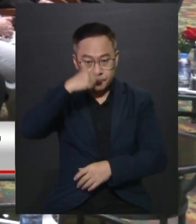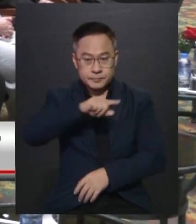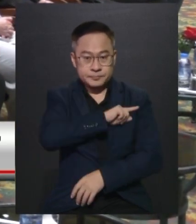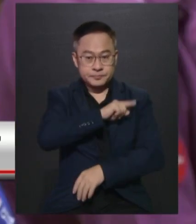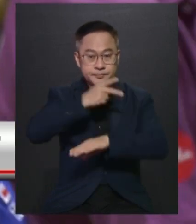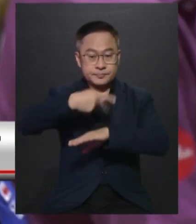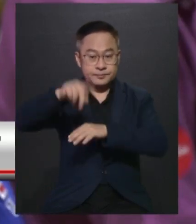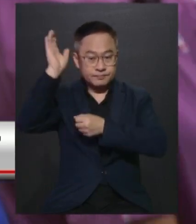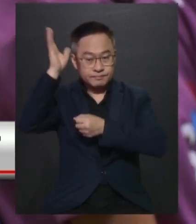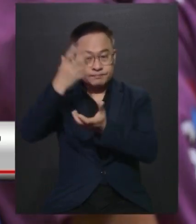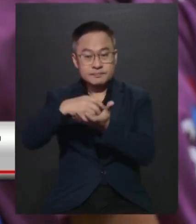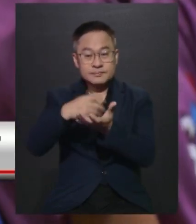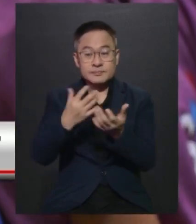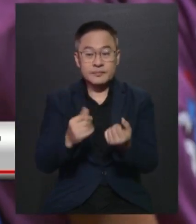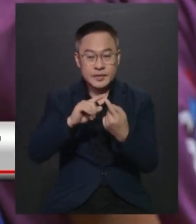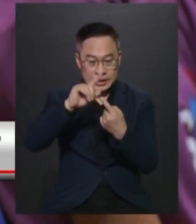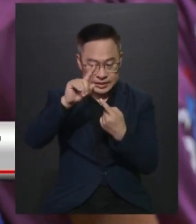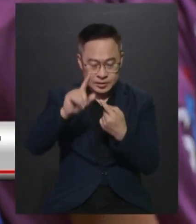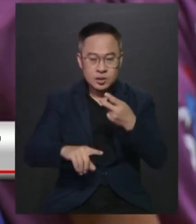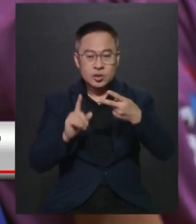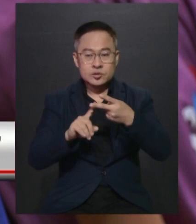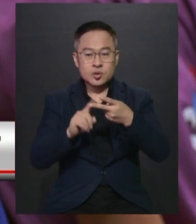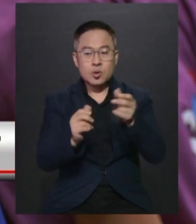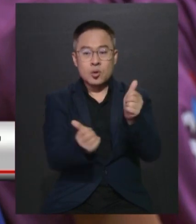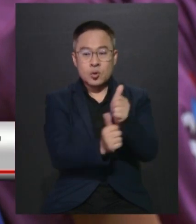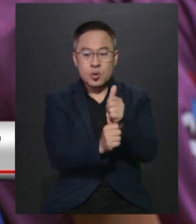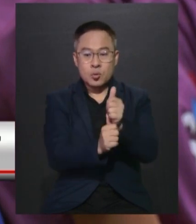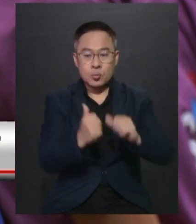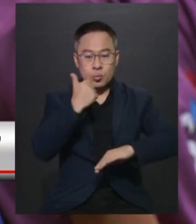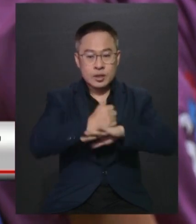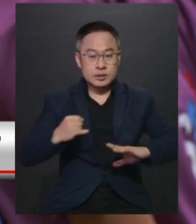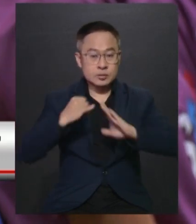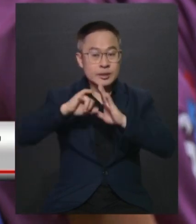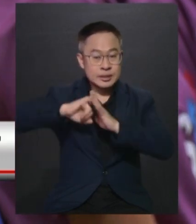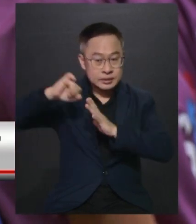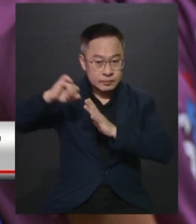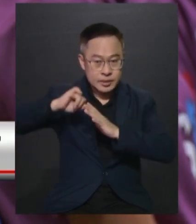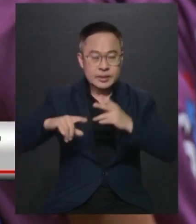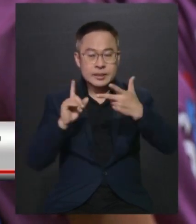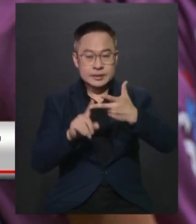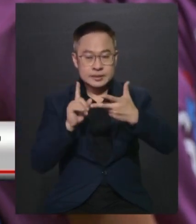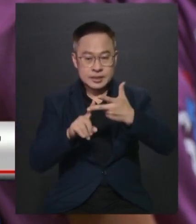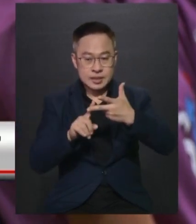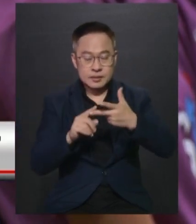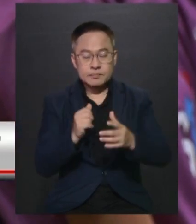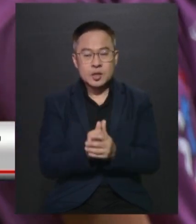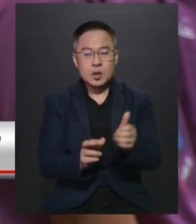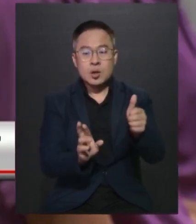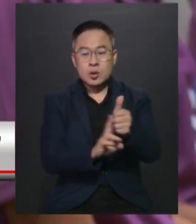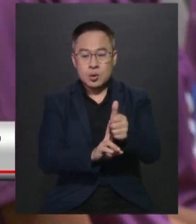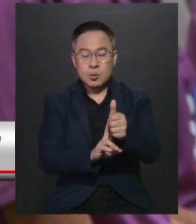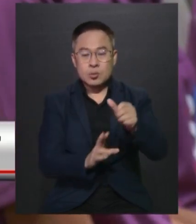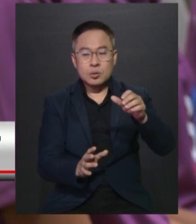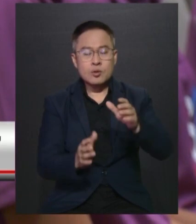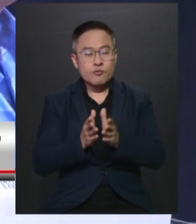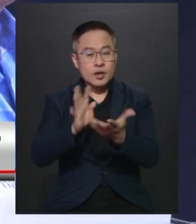ธานพร้อมด้วยนายชัชวาลปัญญารองผู้ว่าราชการจังหวัดเชียงใหม่แล้วก็นายสุรศักดิ์เกิดจันทึกรองผู้ว่าการ